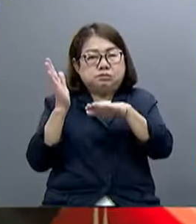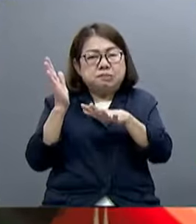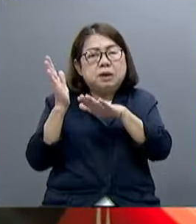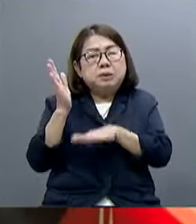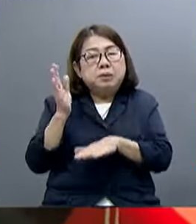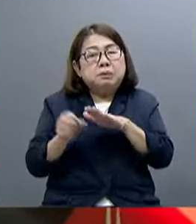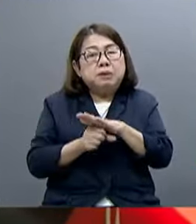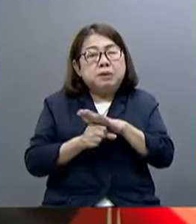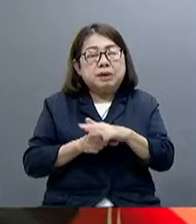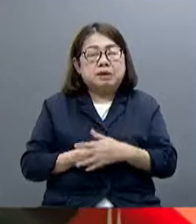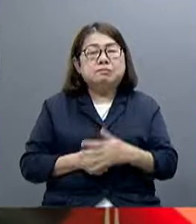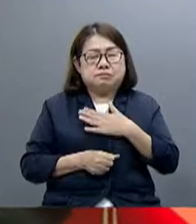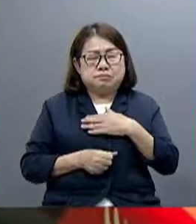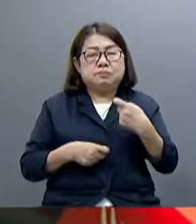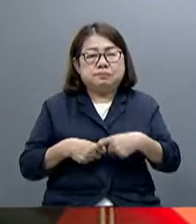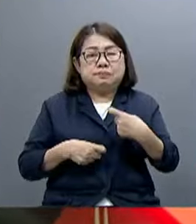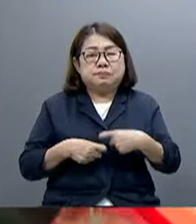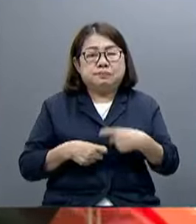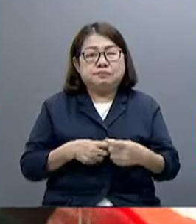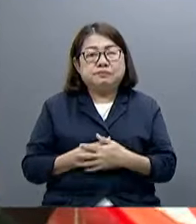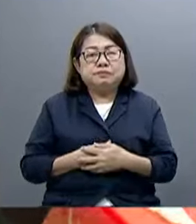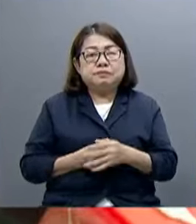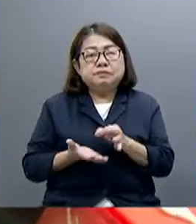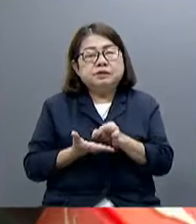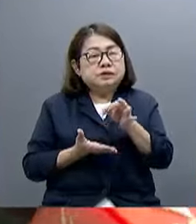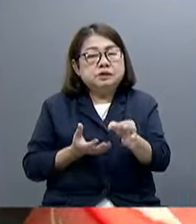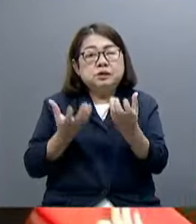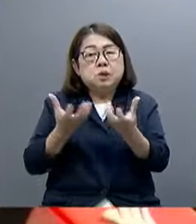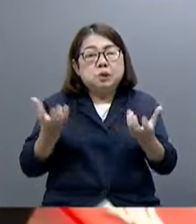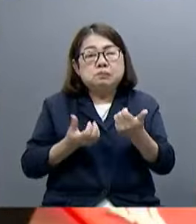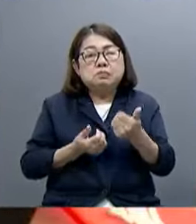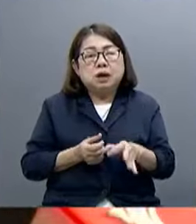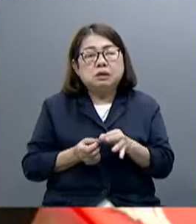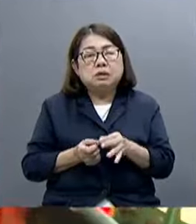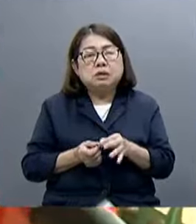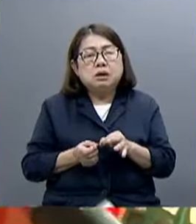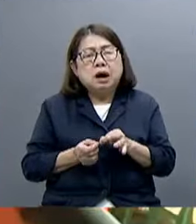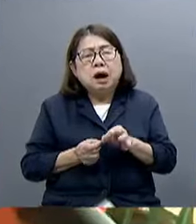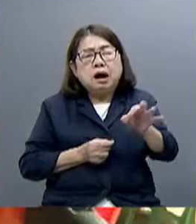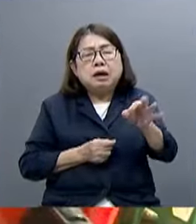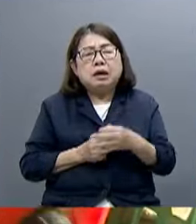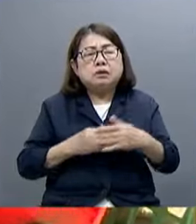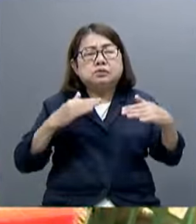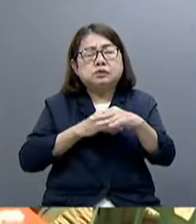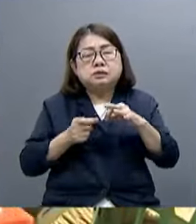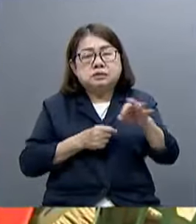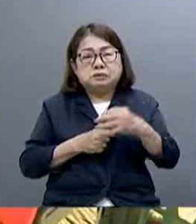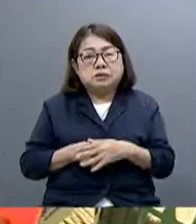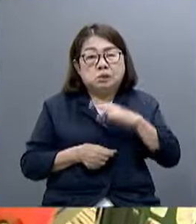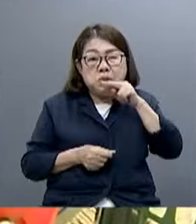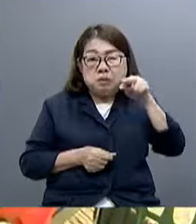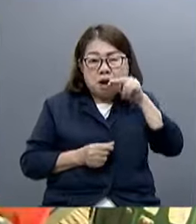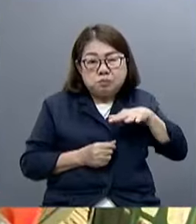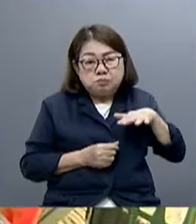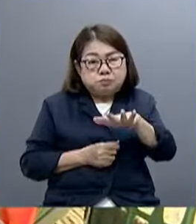ก็ลำบากอะค่ะข้าวของเอาไปซื้อนู่นไปถนนลำบากค่ะน้ำแรงก็ใจก็